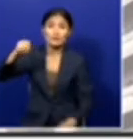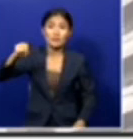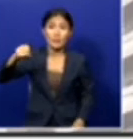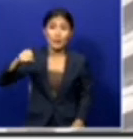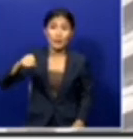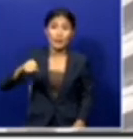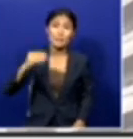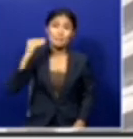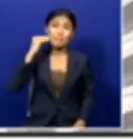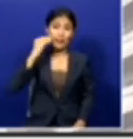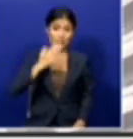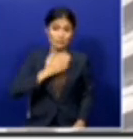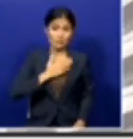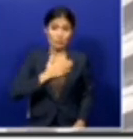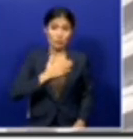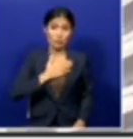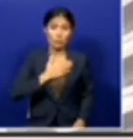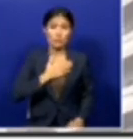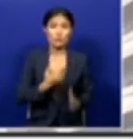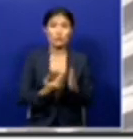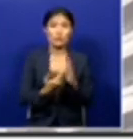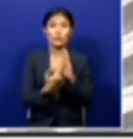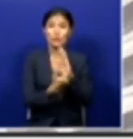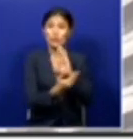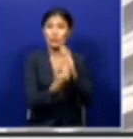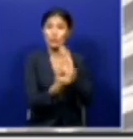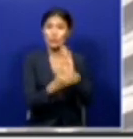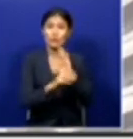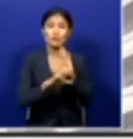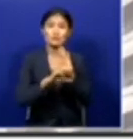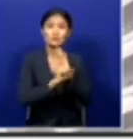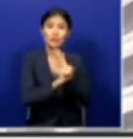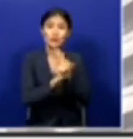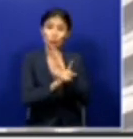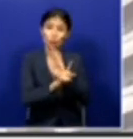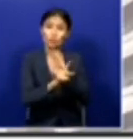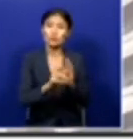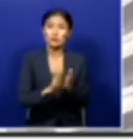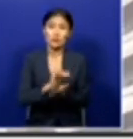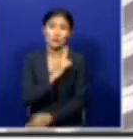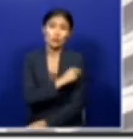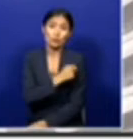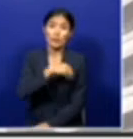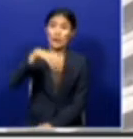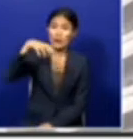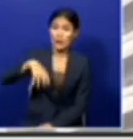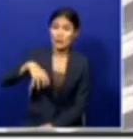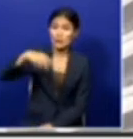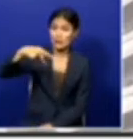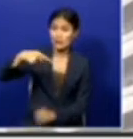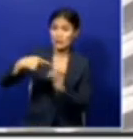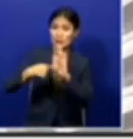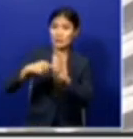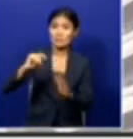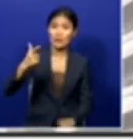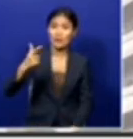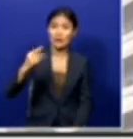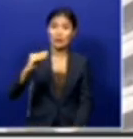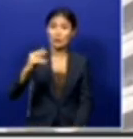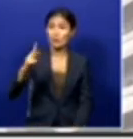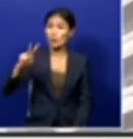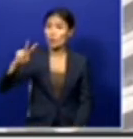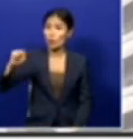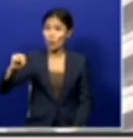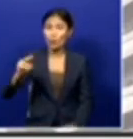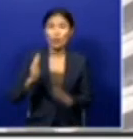านผมเนี่ยท่านประธานจังหวัดสุนครอำเภอพังโคนเนี่ยโรงพยาบาลพังโคนเนี่ยไม่มีคนป่วยเนื่องจากโควิด